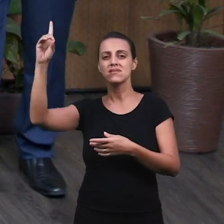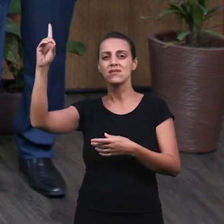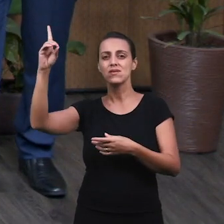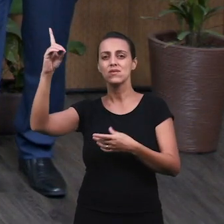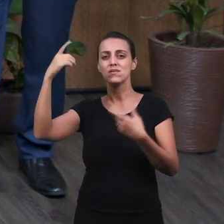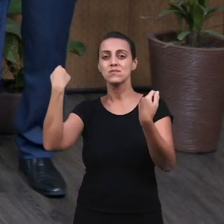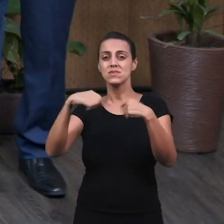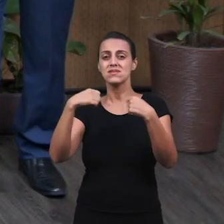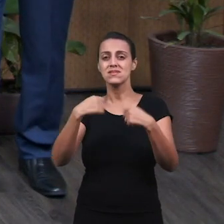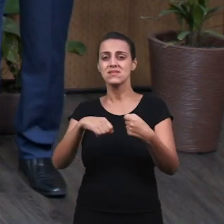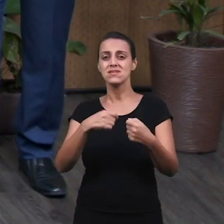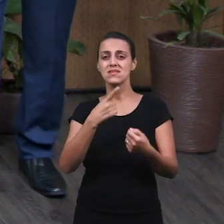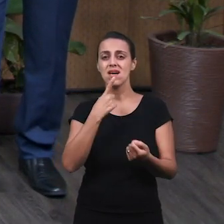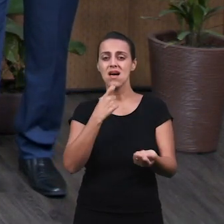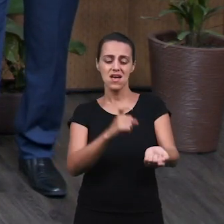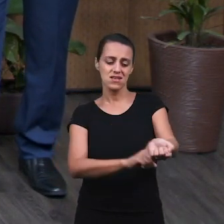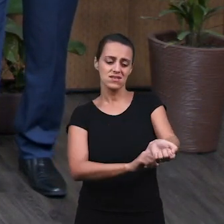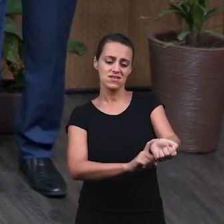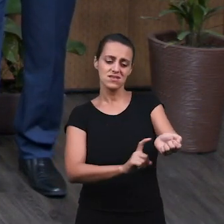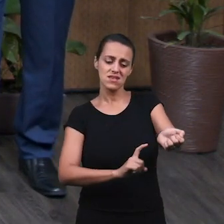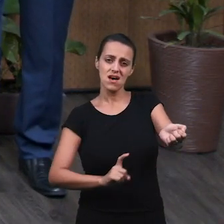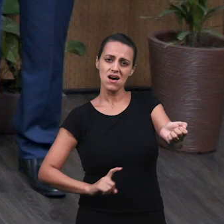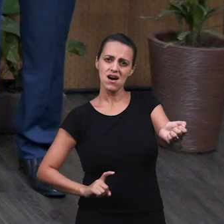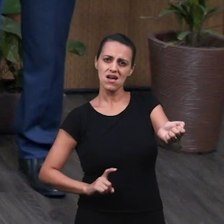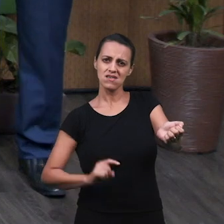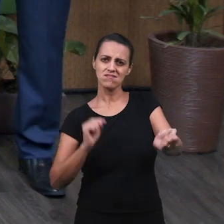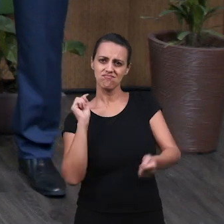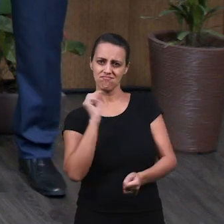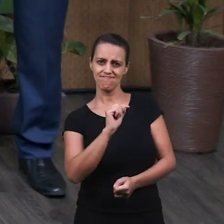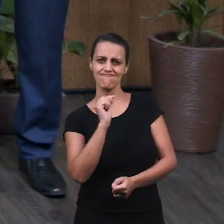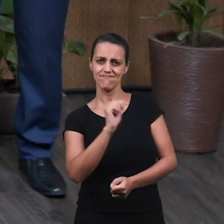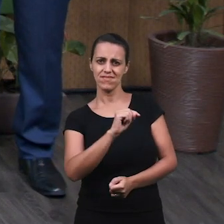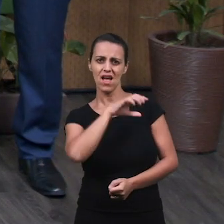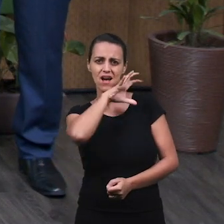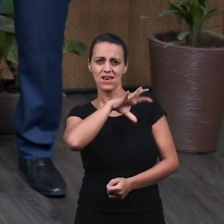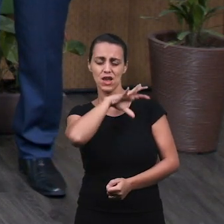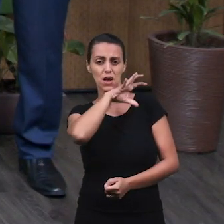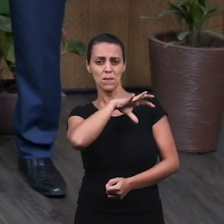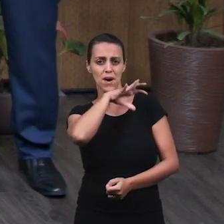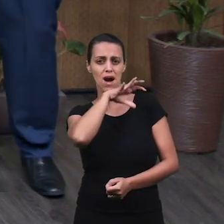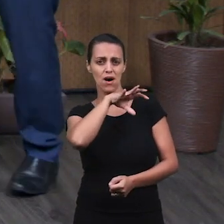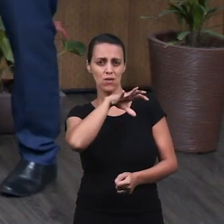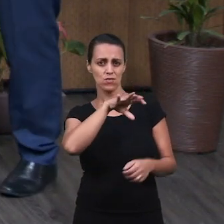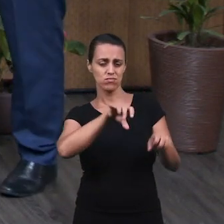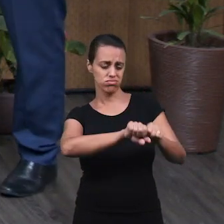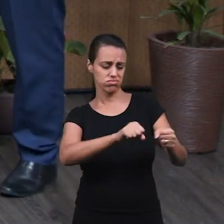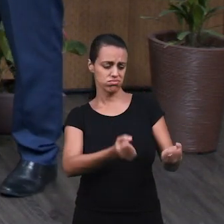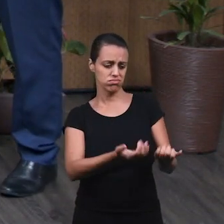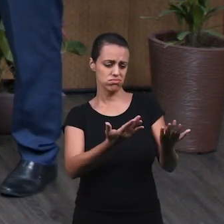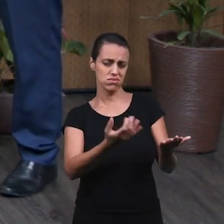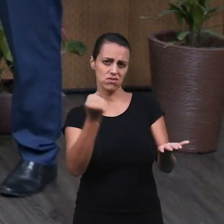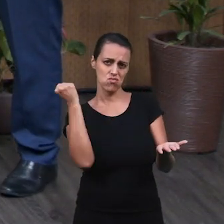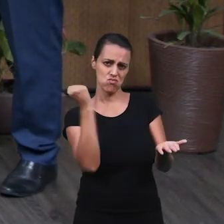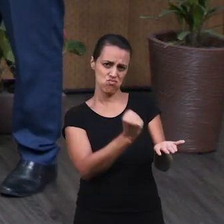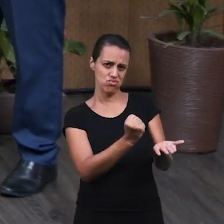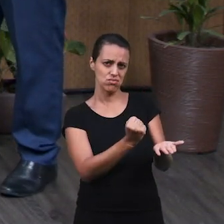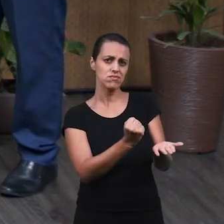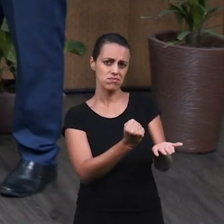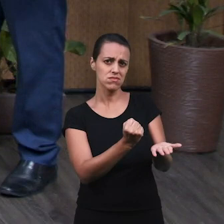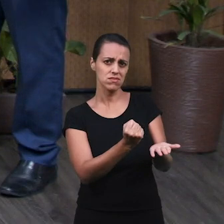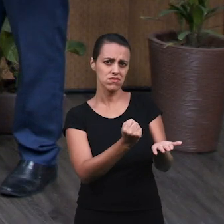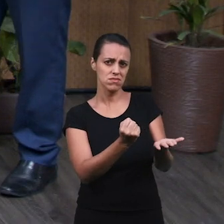était permis à travers le sang versé par une victime dans l'autel des holocaustes. L'autel des holocaustes était ici dans